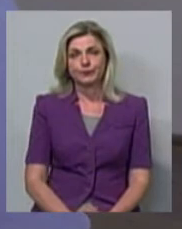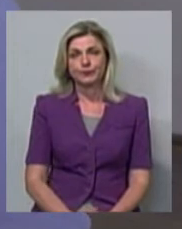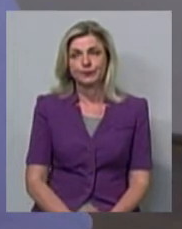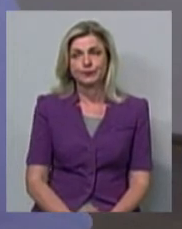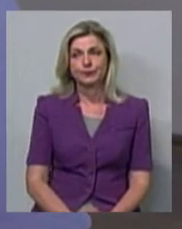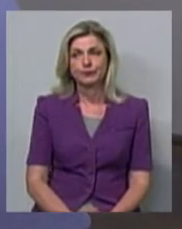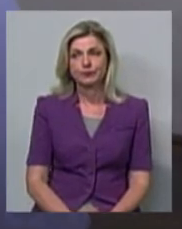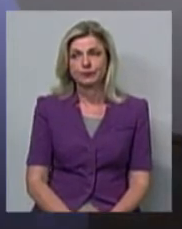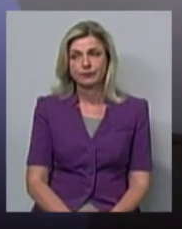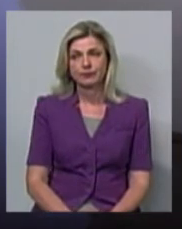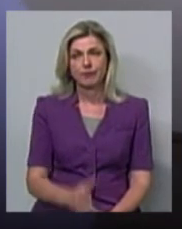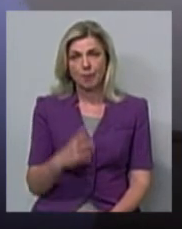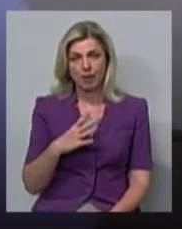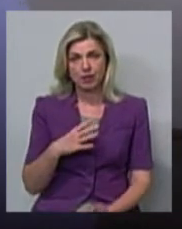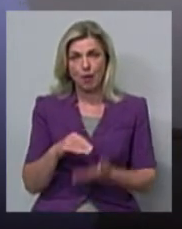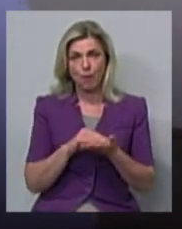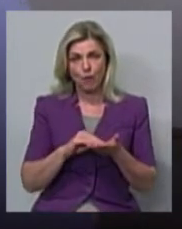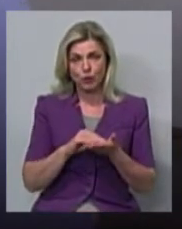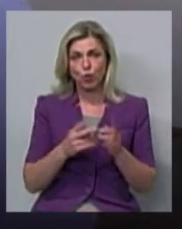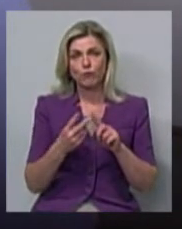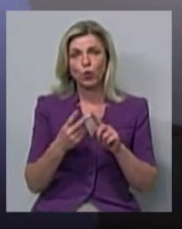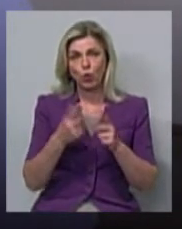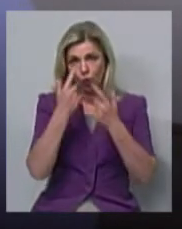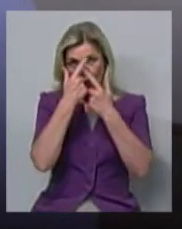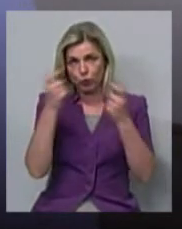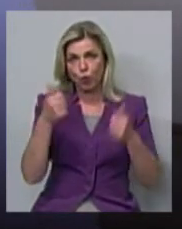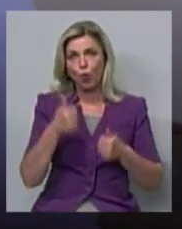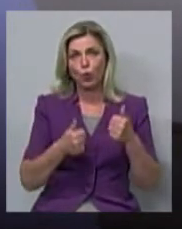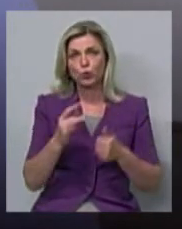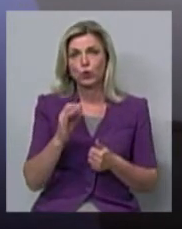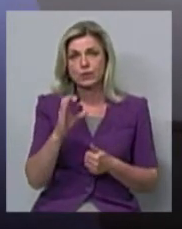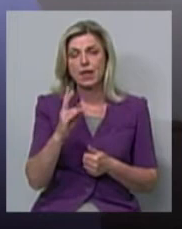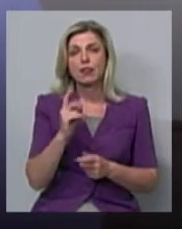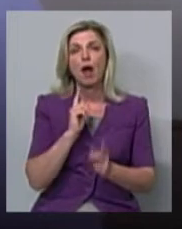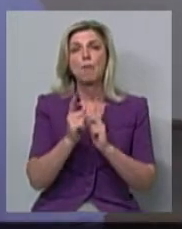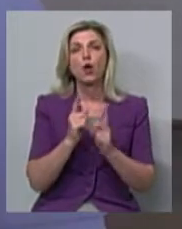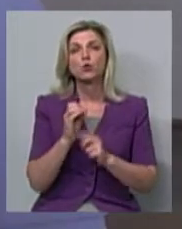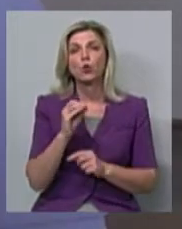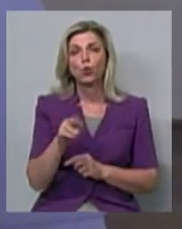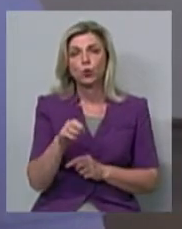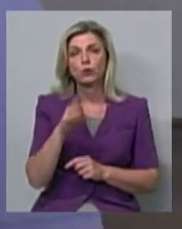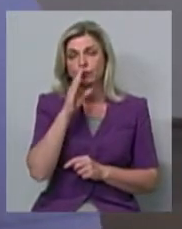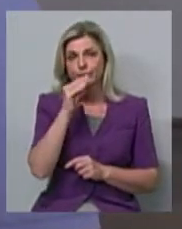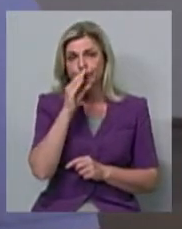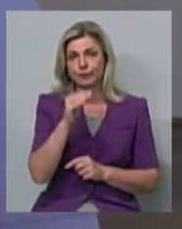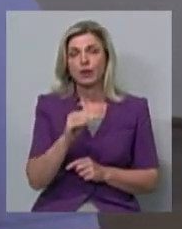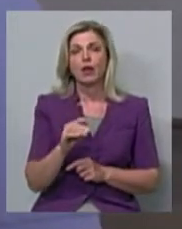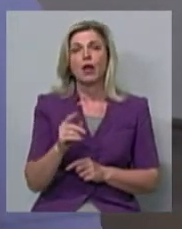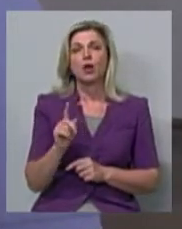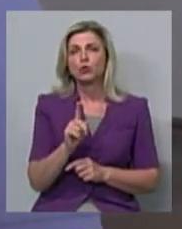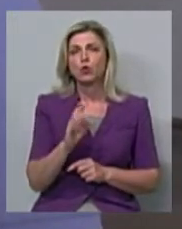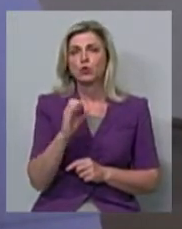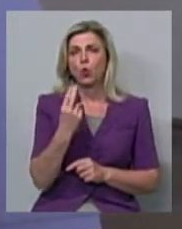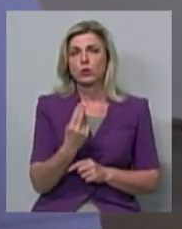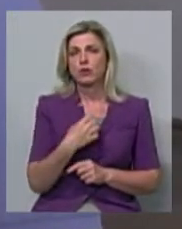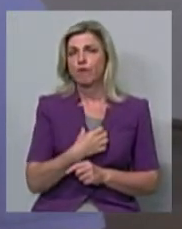Було повторно вже вдруге оголошено конкурс на ті маршрути, які є соціально важливими.